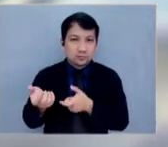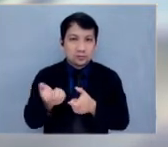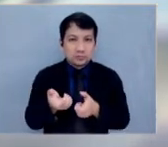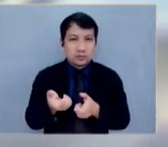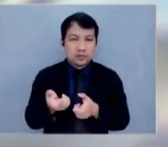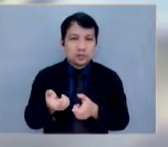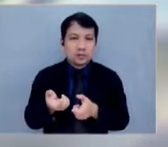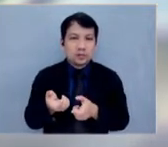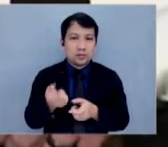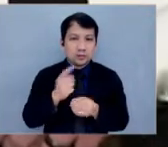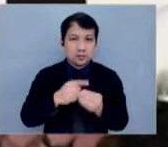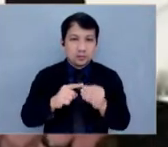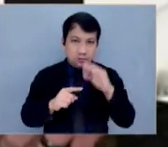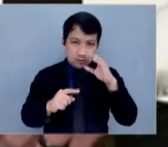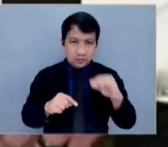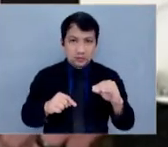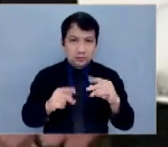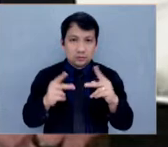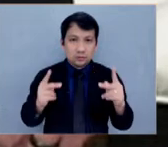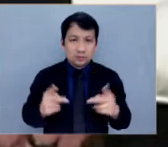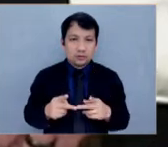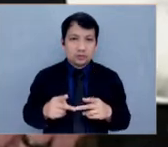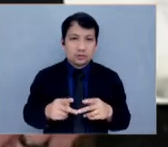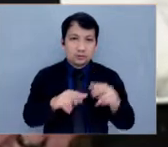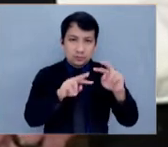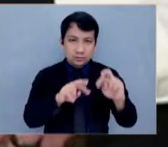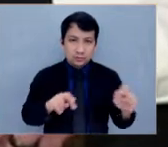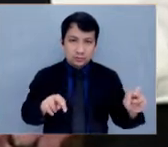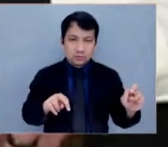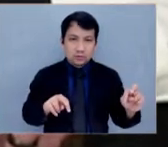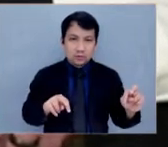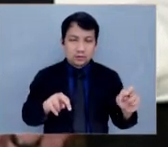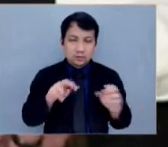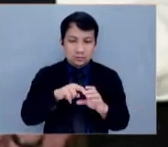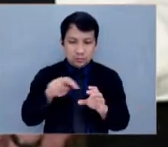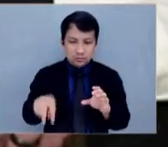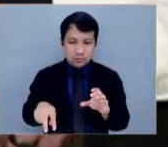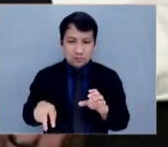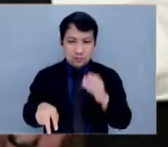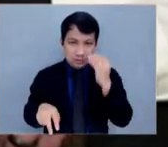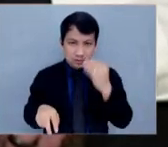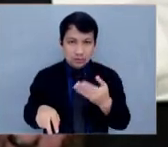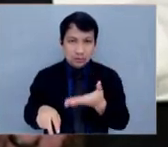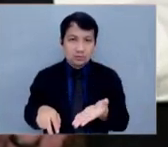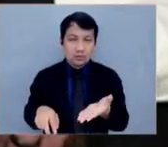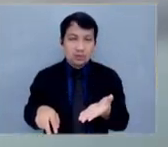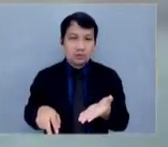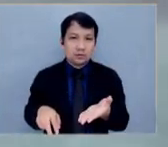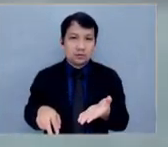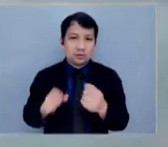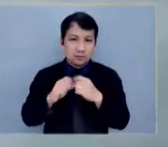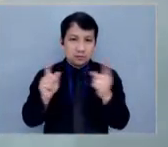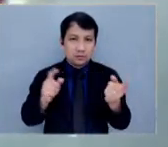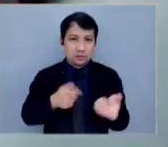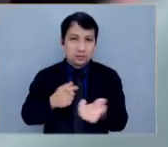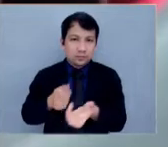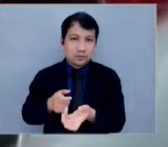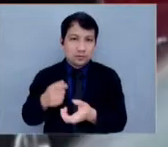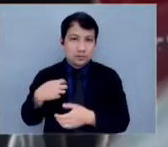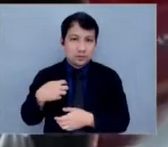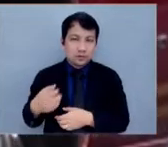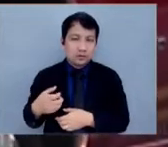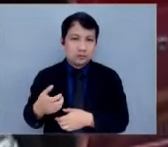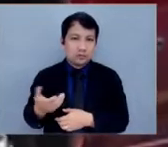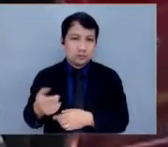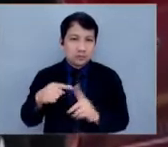armadong lalaki sa lugar. Base sa imbestigasyon, bumaba ng sasakyan ng mga salarin at bigla na lang nagpaputok ng baril. Isang lalaki